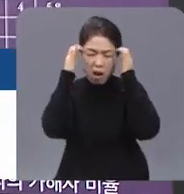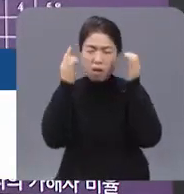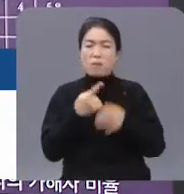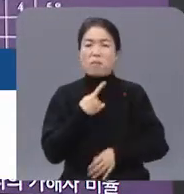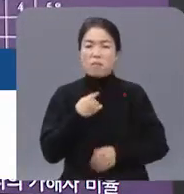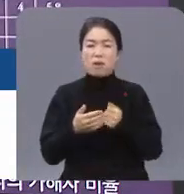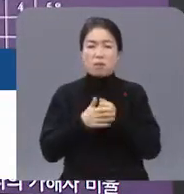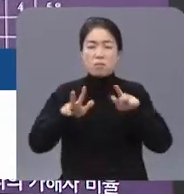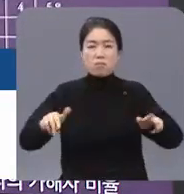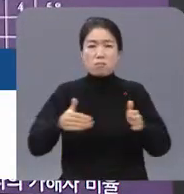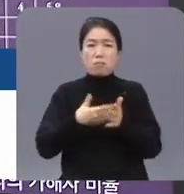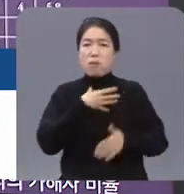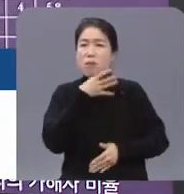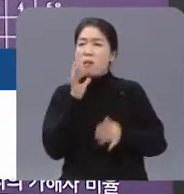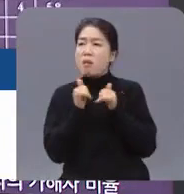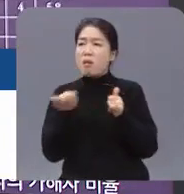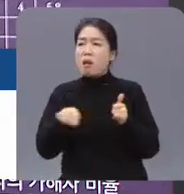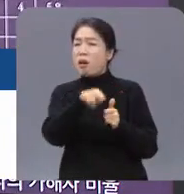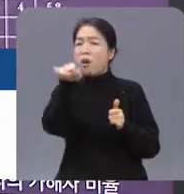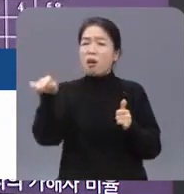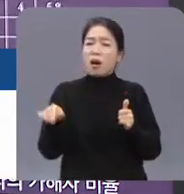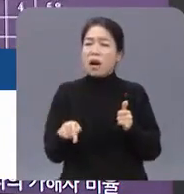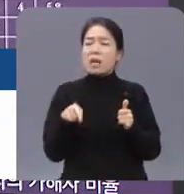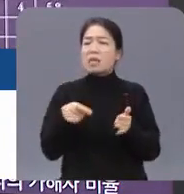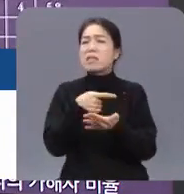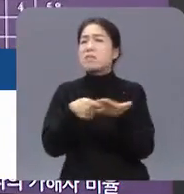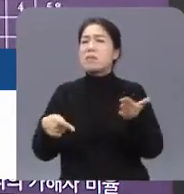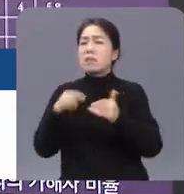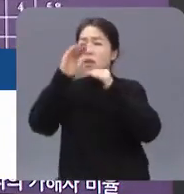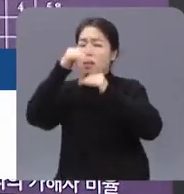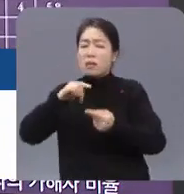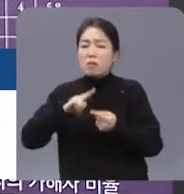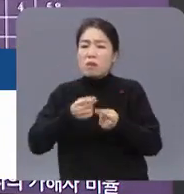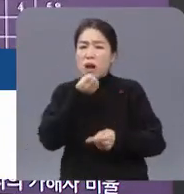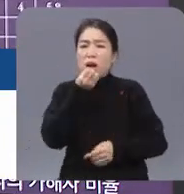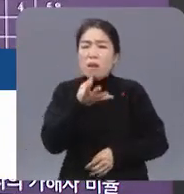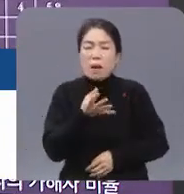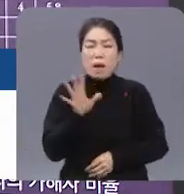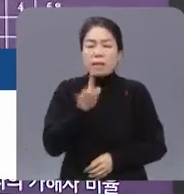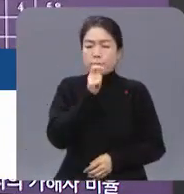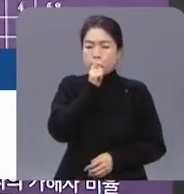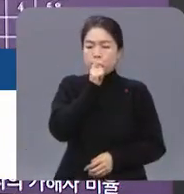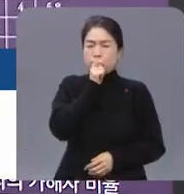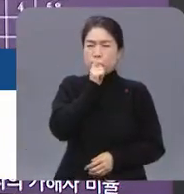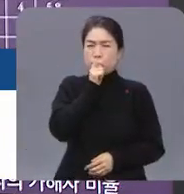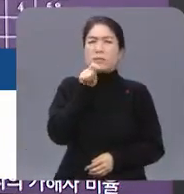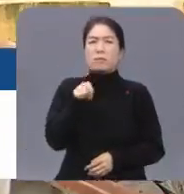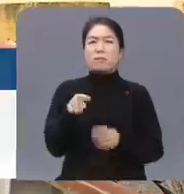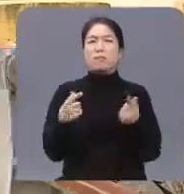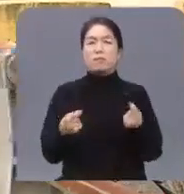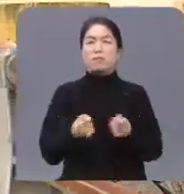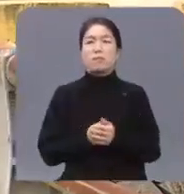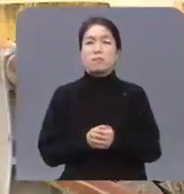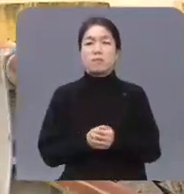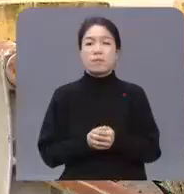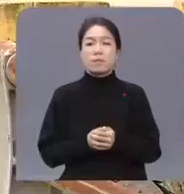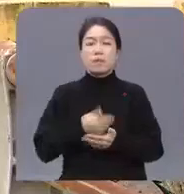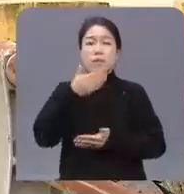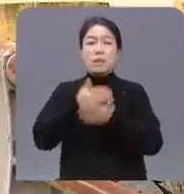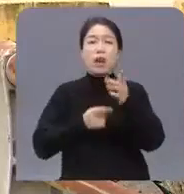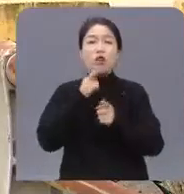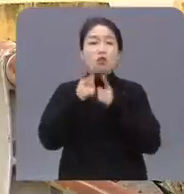지금까지 어르신들도 이것을 갖다가 바깥으로 표현을 안 하려는 것은 사실이에요 남은